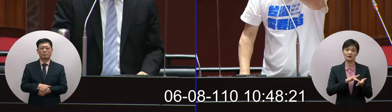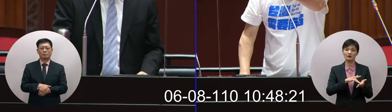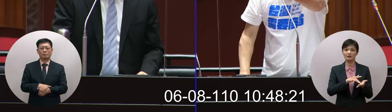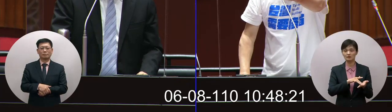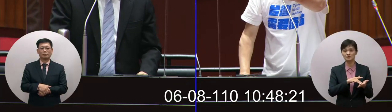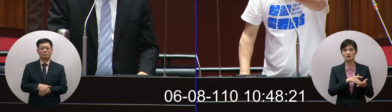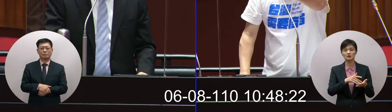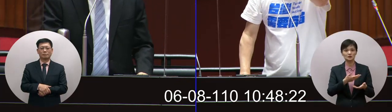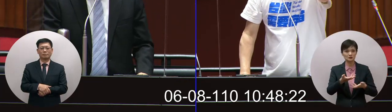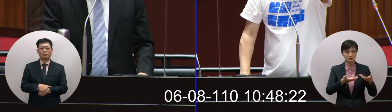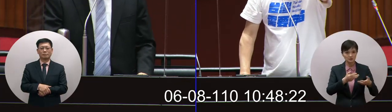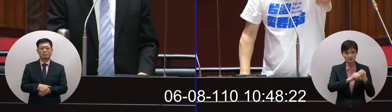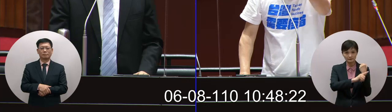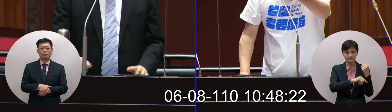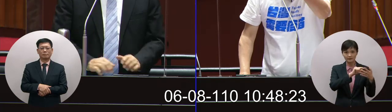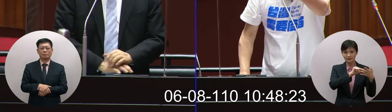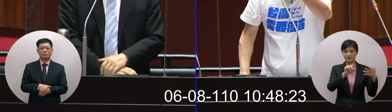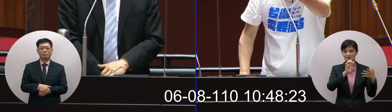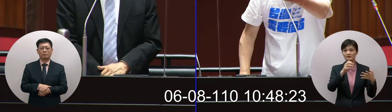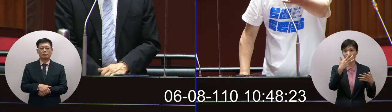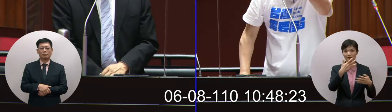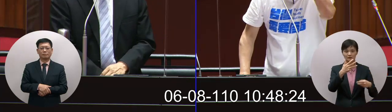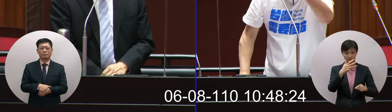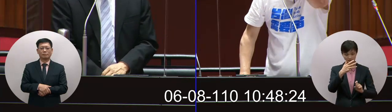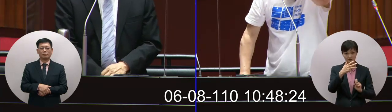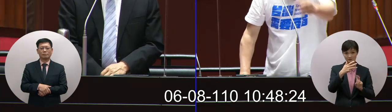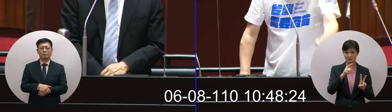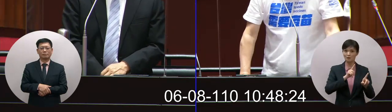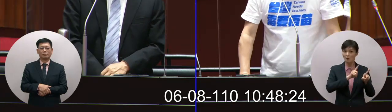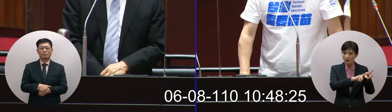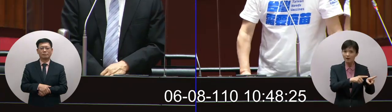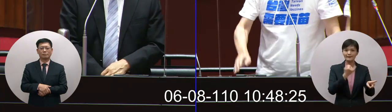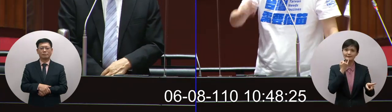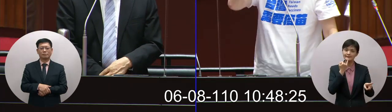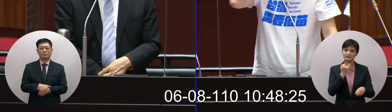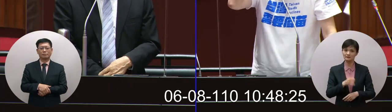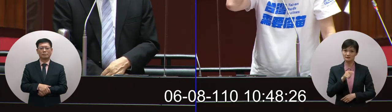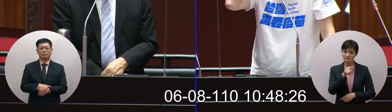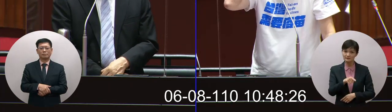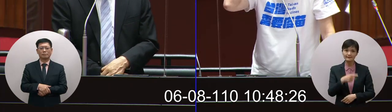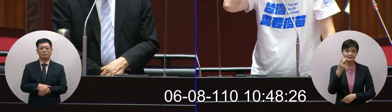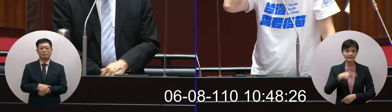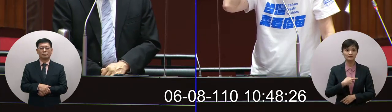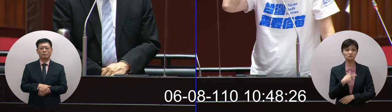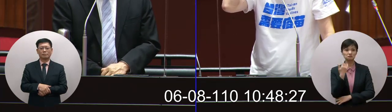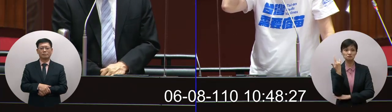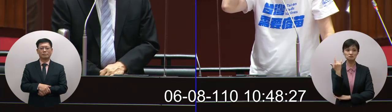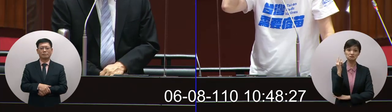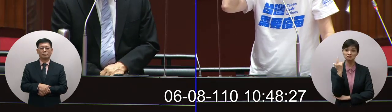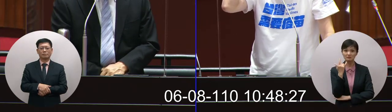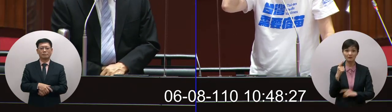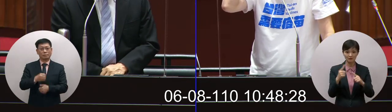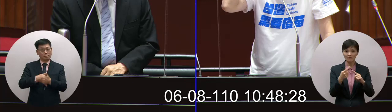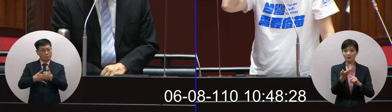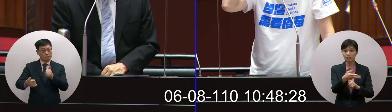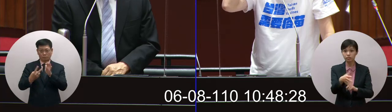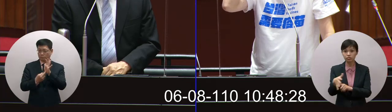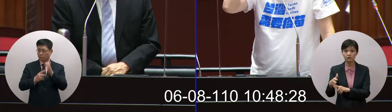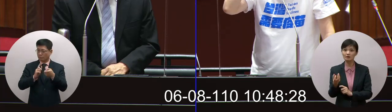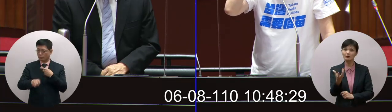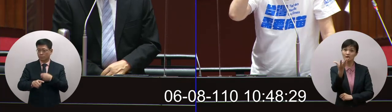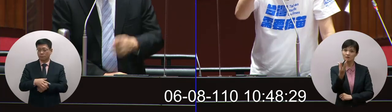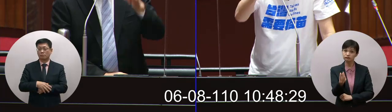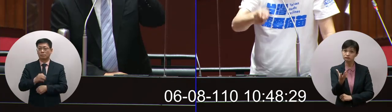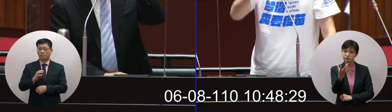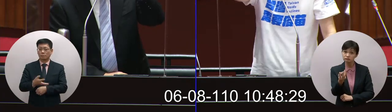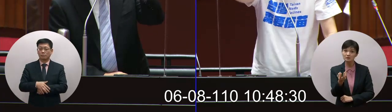要不要做嘛？你还要让台湾死多少人，你们才愿意松手？ 你这样讲不对。